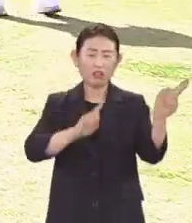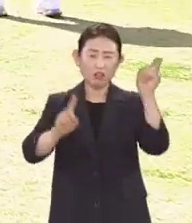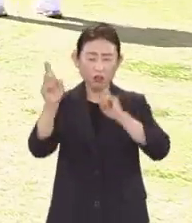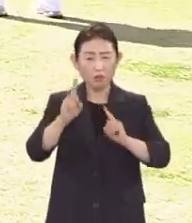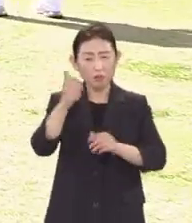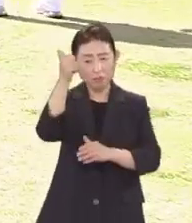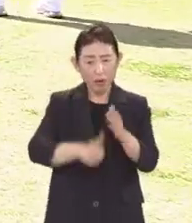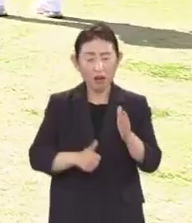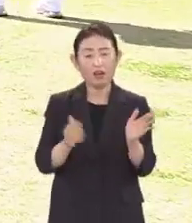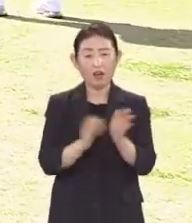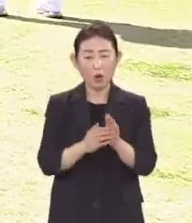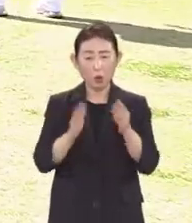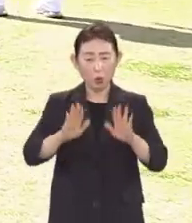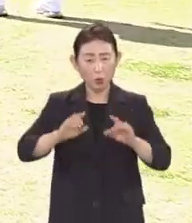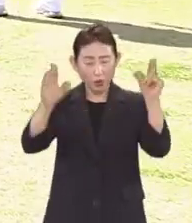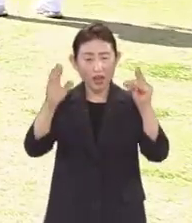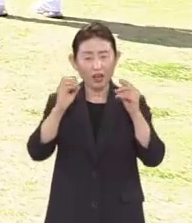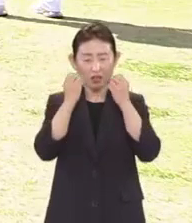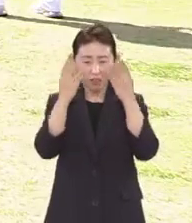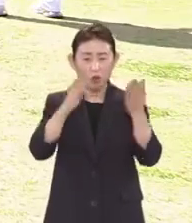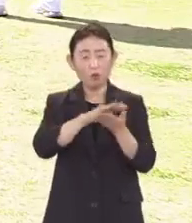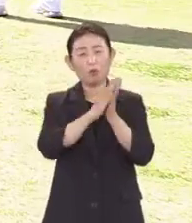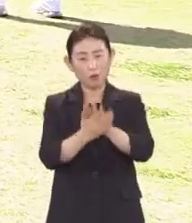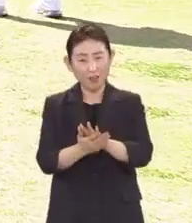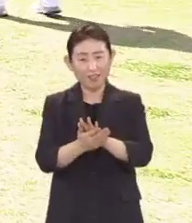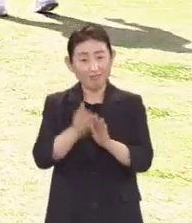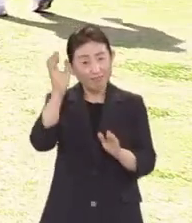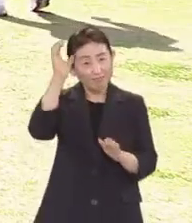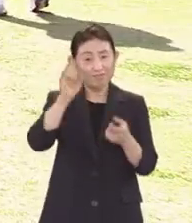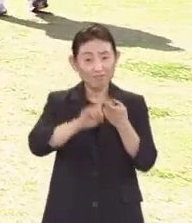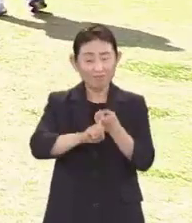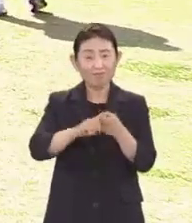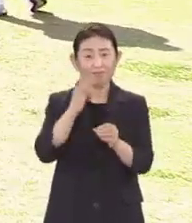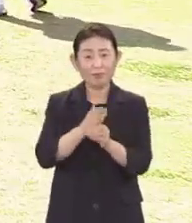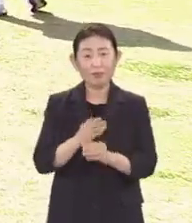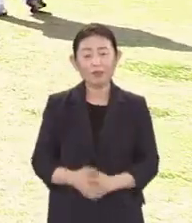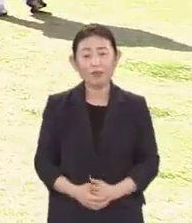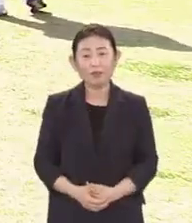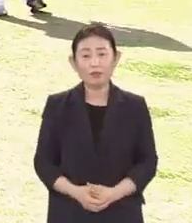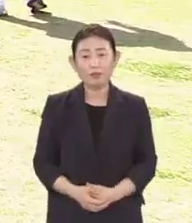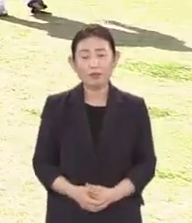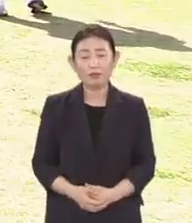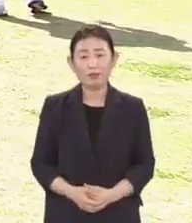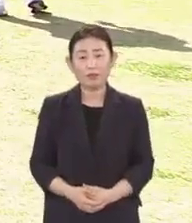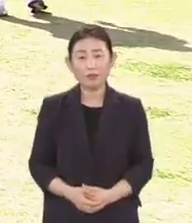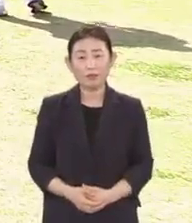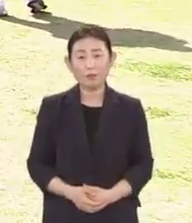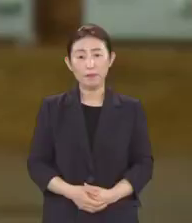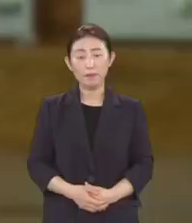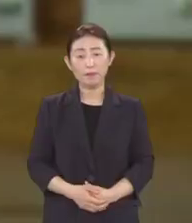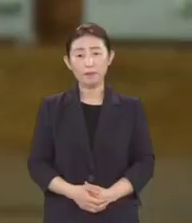이글스가 올 시즌엔 달라진 모습을 보일 수 있을지 관심이 모이고 있습니다. TJB 김철진입니다.